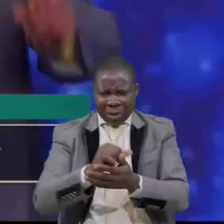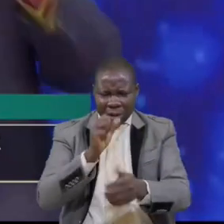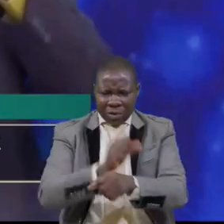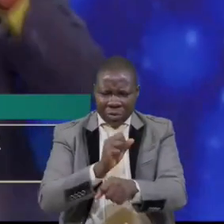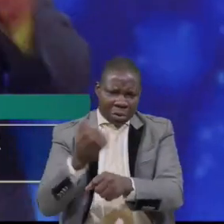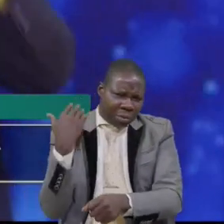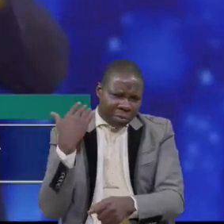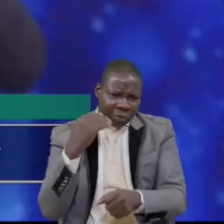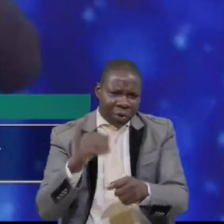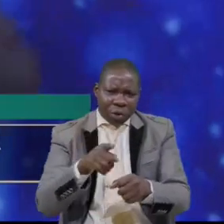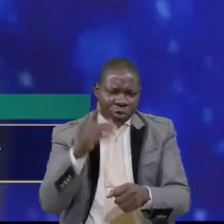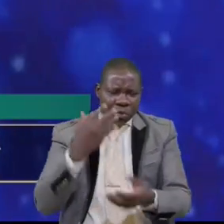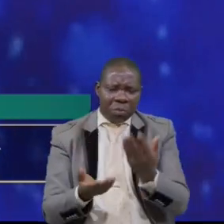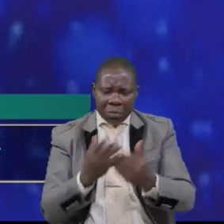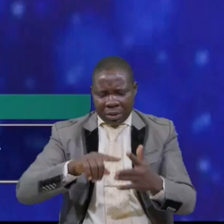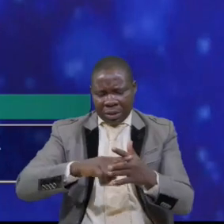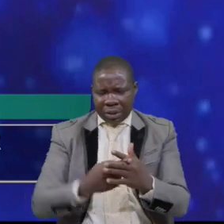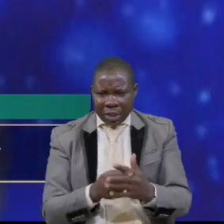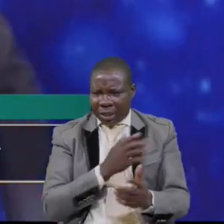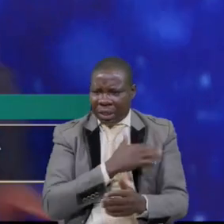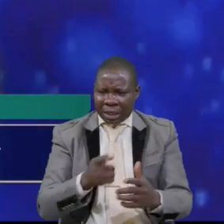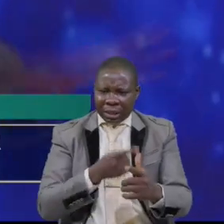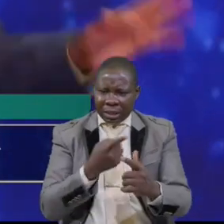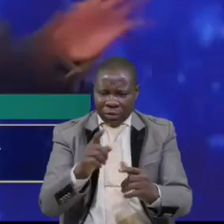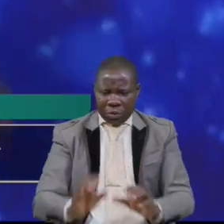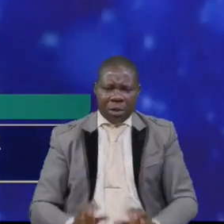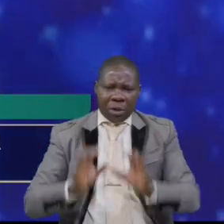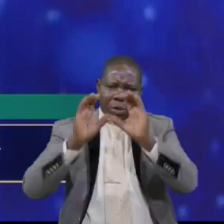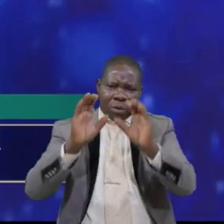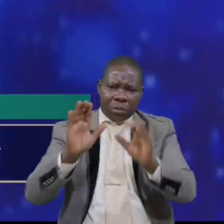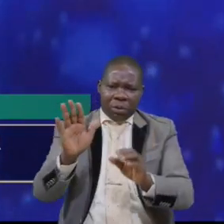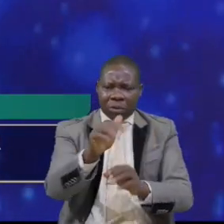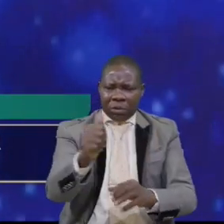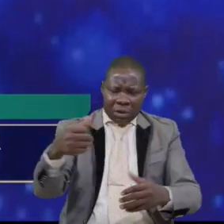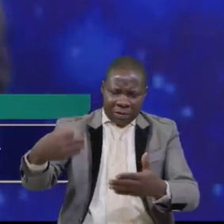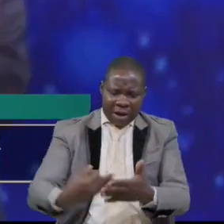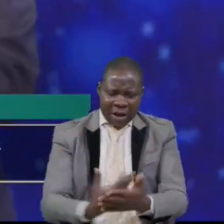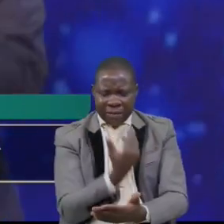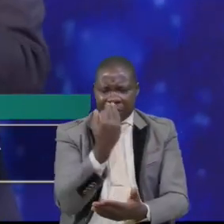là. Et tu t'engages à nouveau.